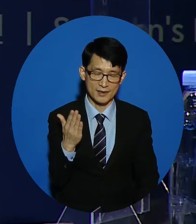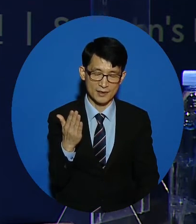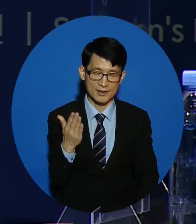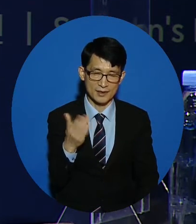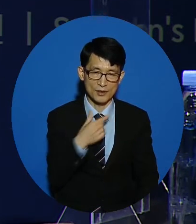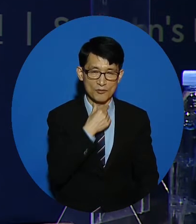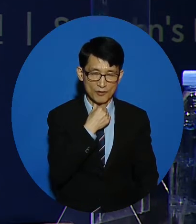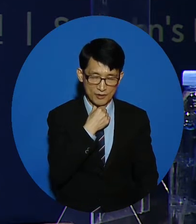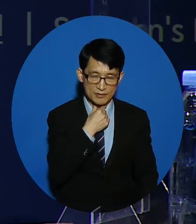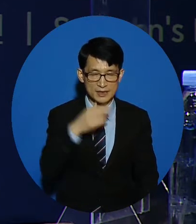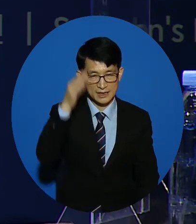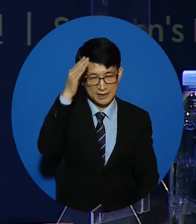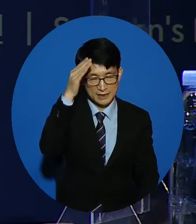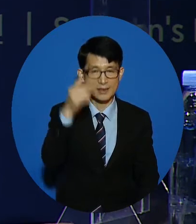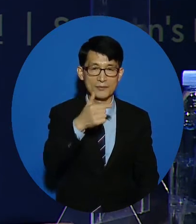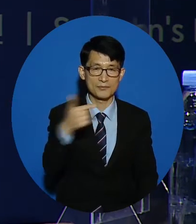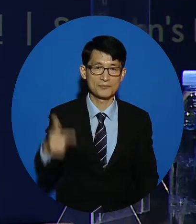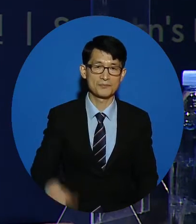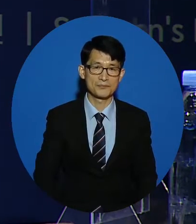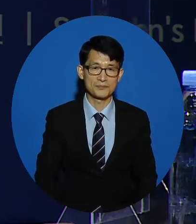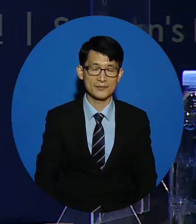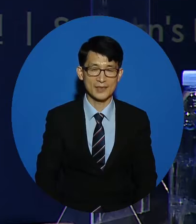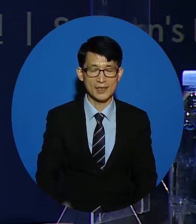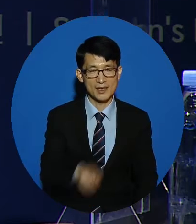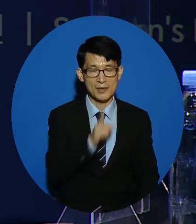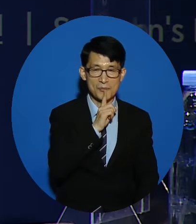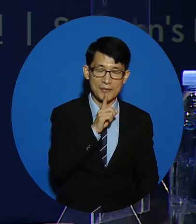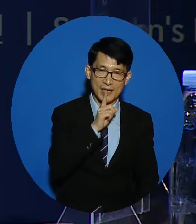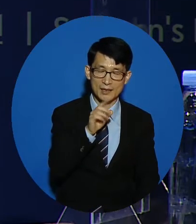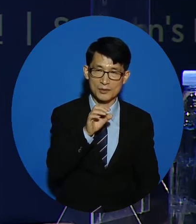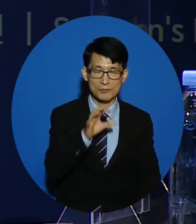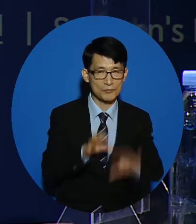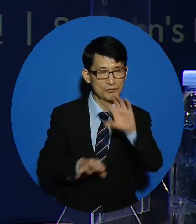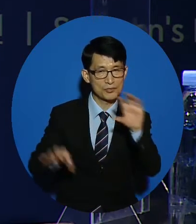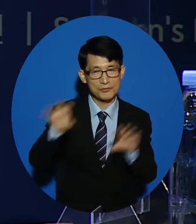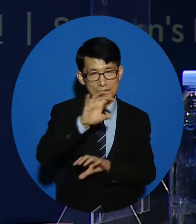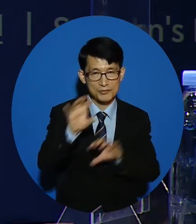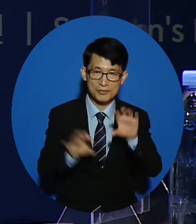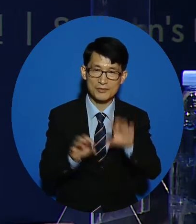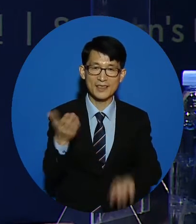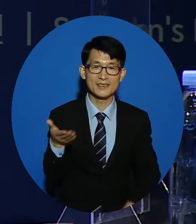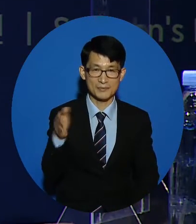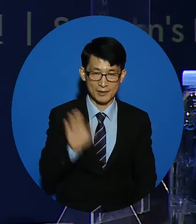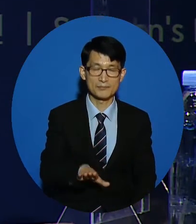오리라고 생각을 합니다. 두서없이 많은 이야기를 했습니다만은